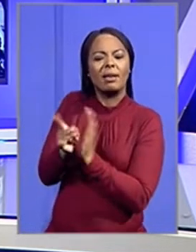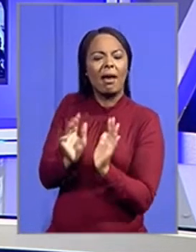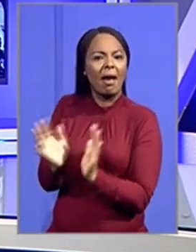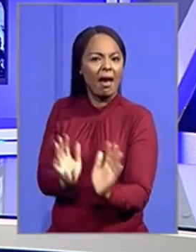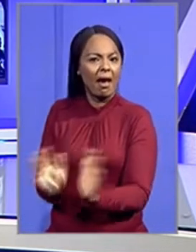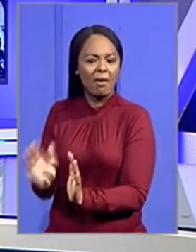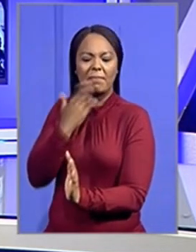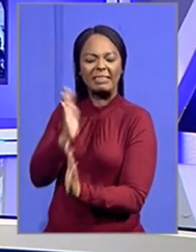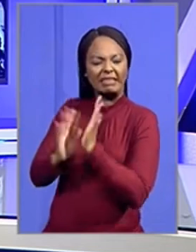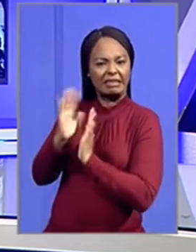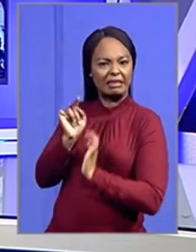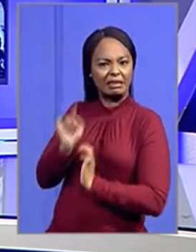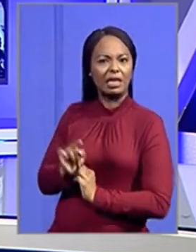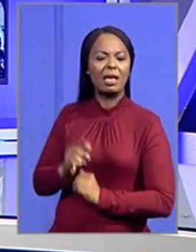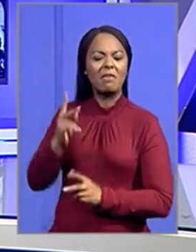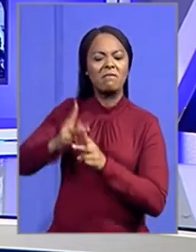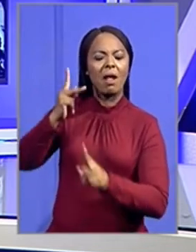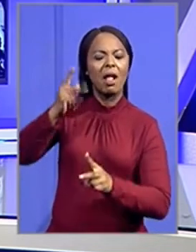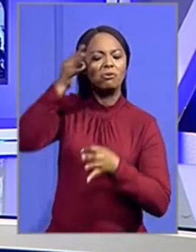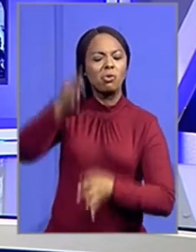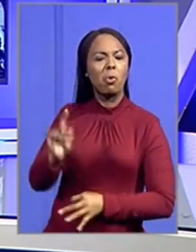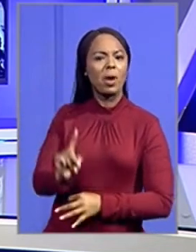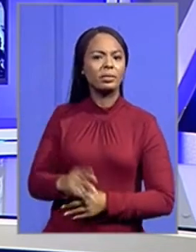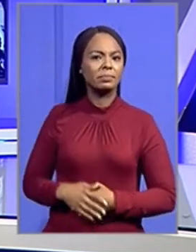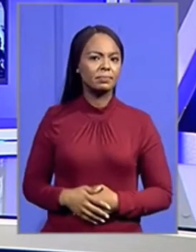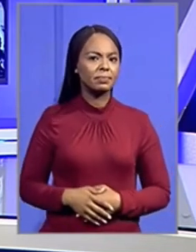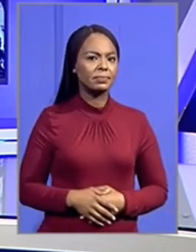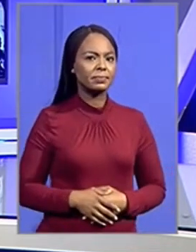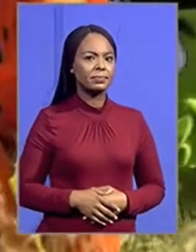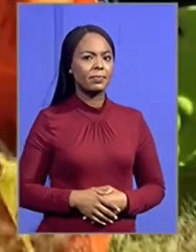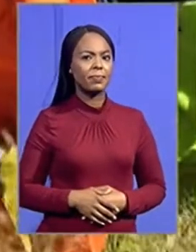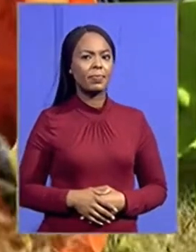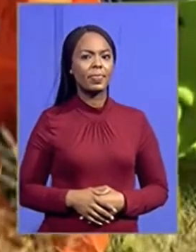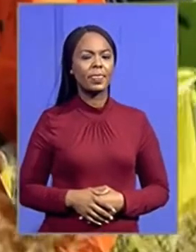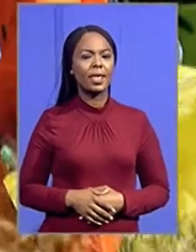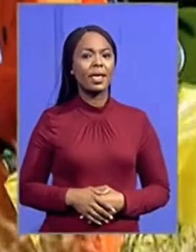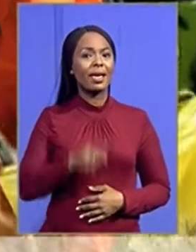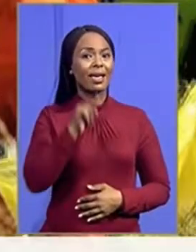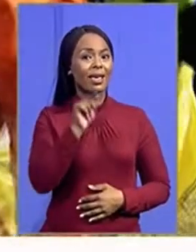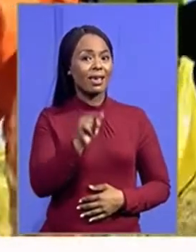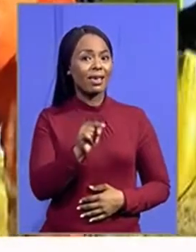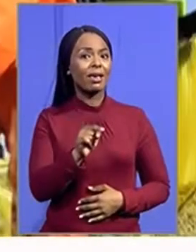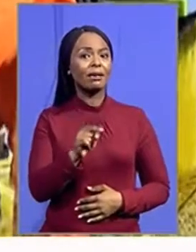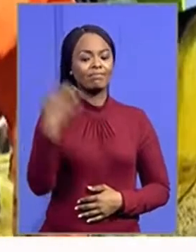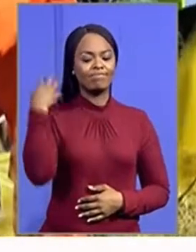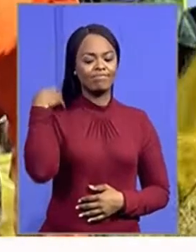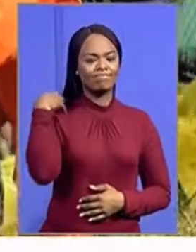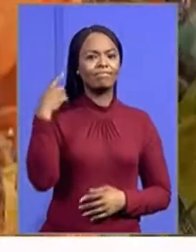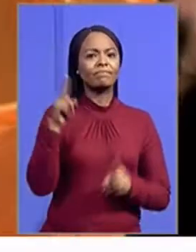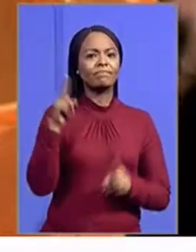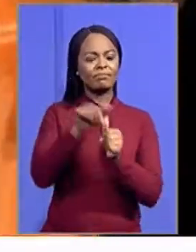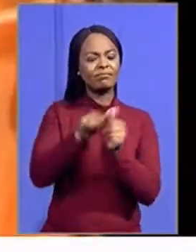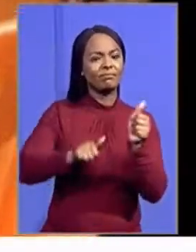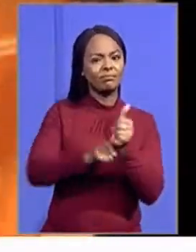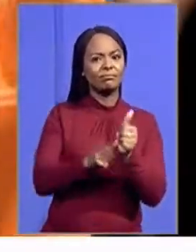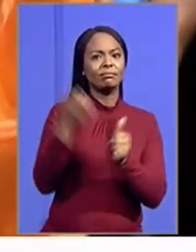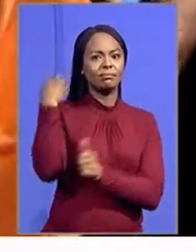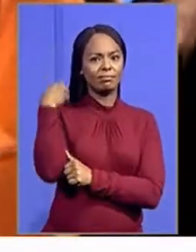yang COCTA e feditse jang ko masepaleng wa Mangaung Metro letona la rona le motlatsa gae o